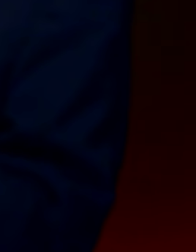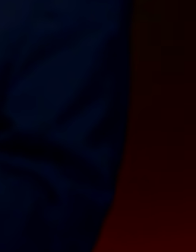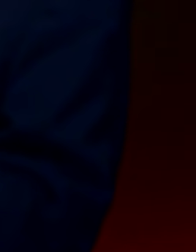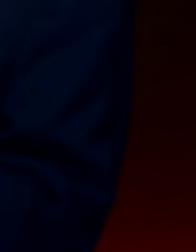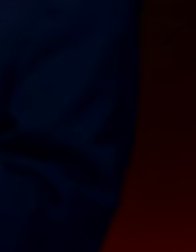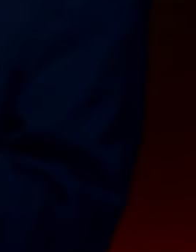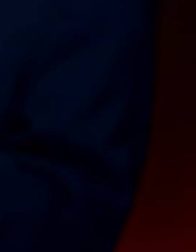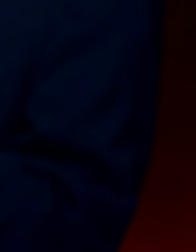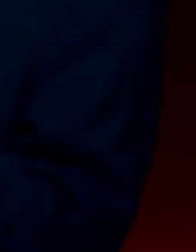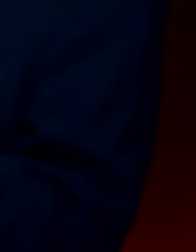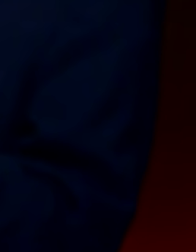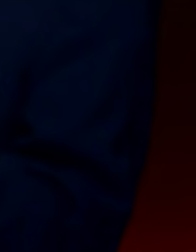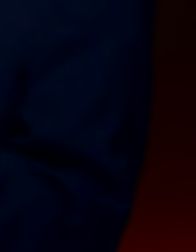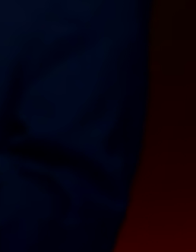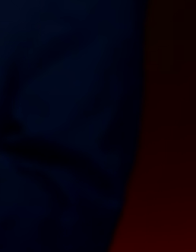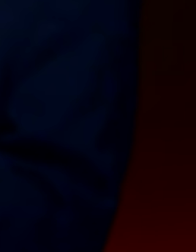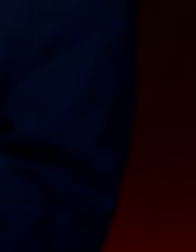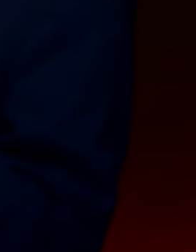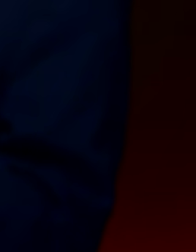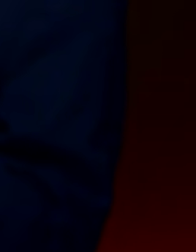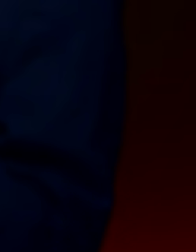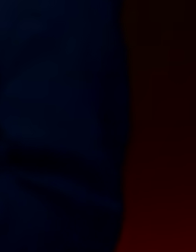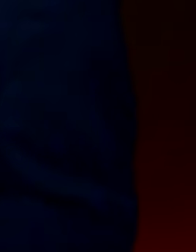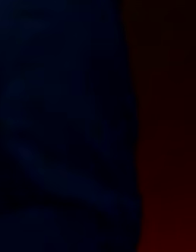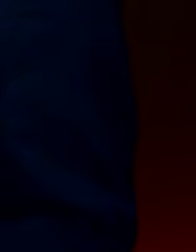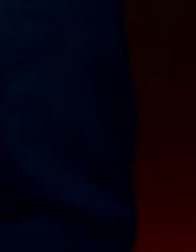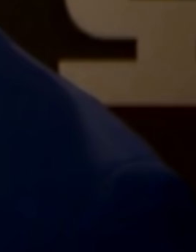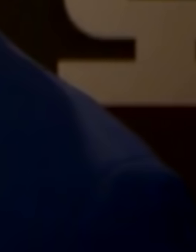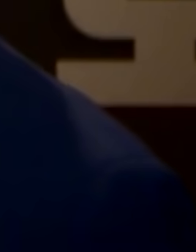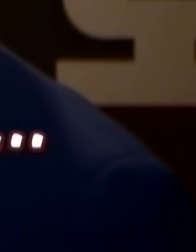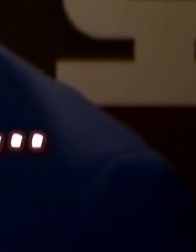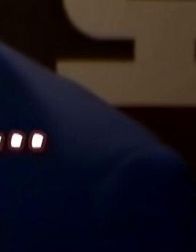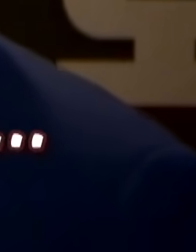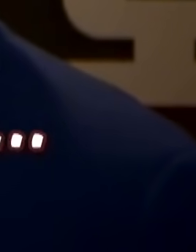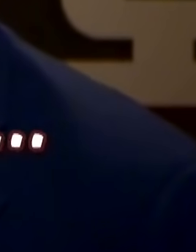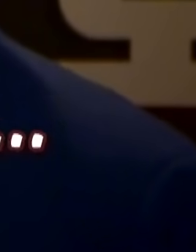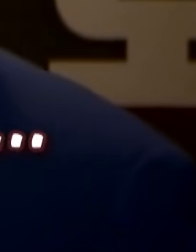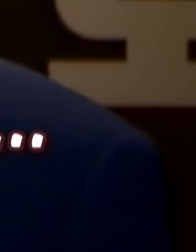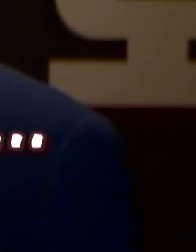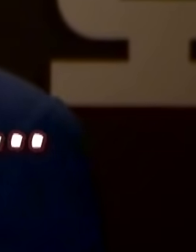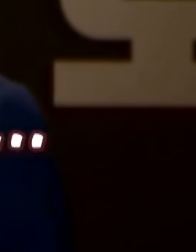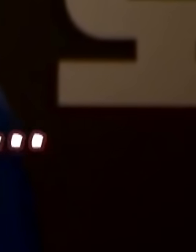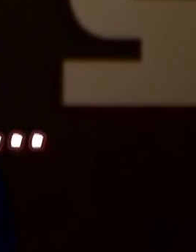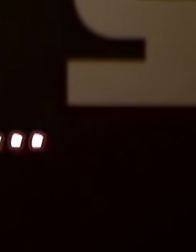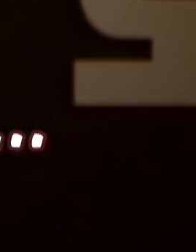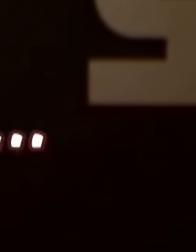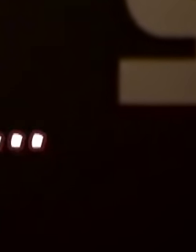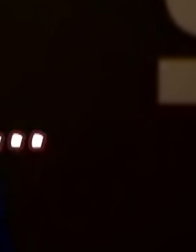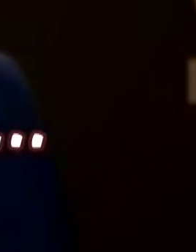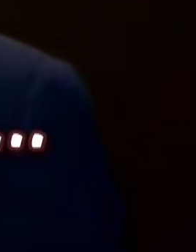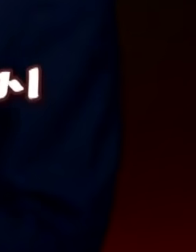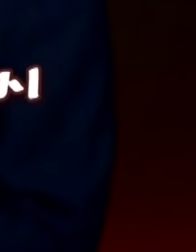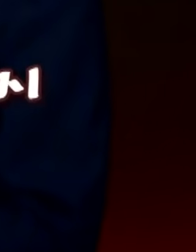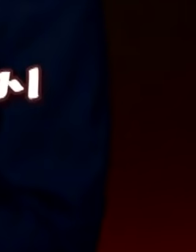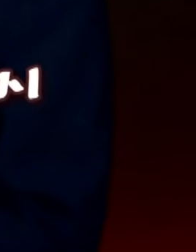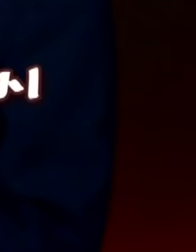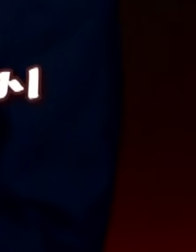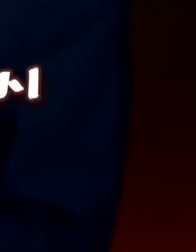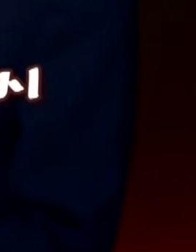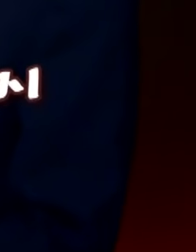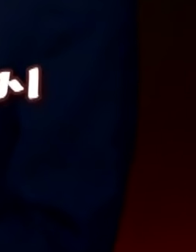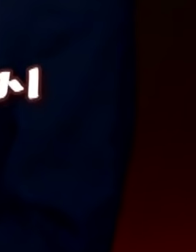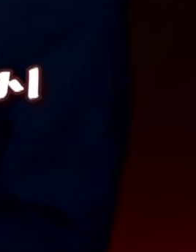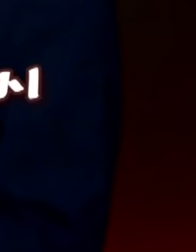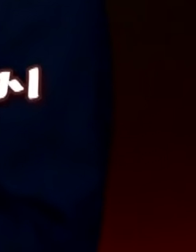55만인데 25만을 확 줄이겠다고요? 아니. 나라 말은 먹겠습니다. 난 저런 식으로 얻지 않은 사람은 참 질문 이동에 적은 뭐